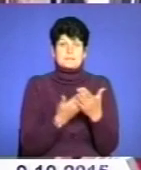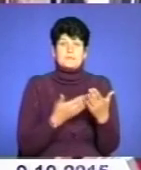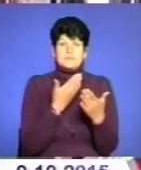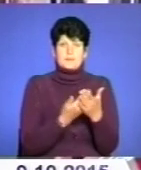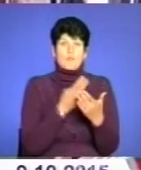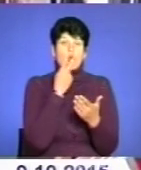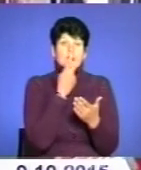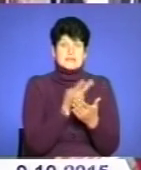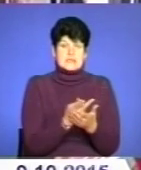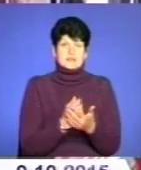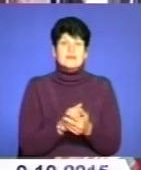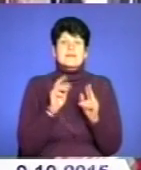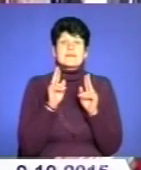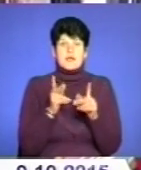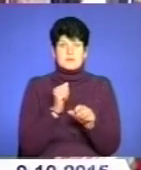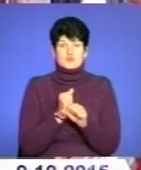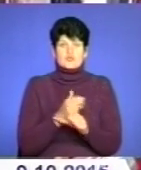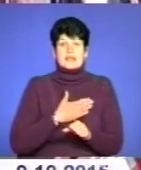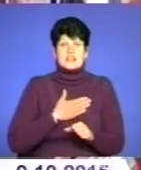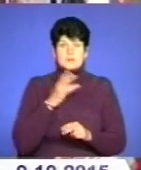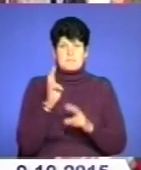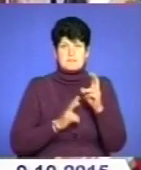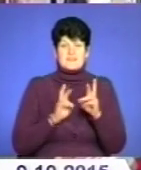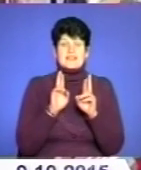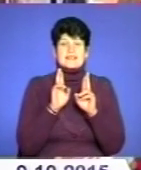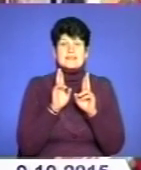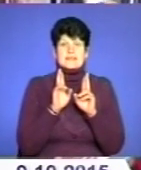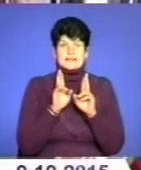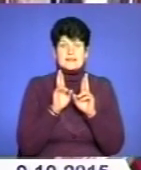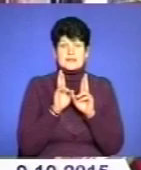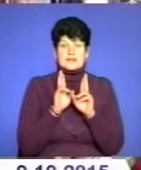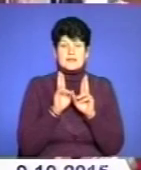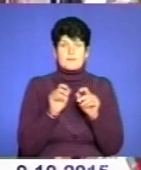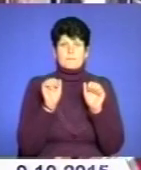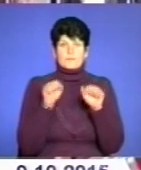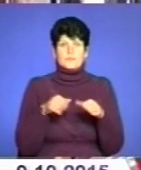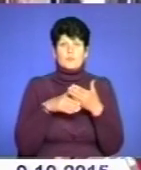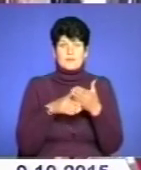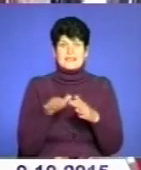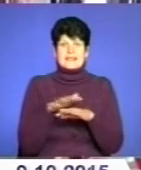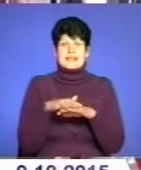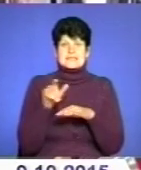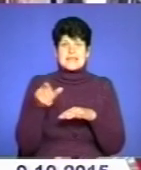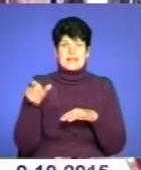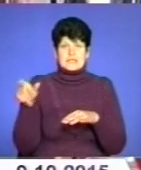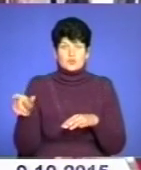показати, як працюють наші підприємства, яким чином вони можуть допомагати населенню для того, щоб